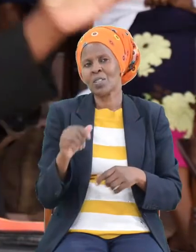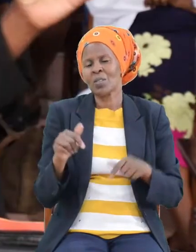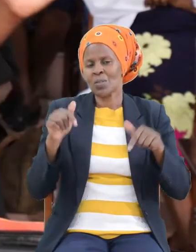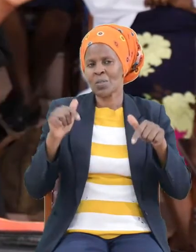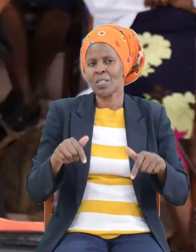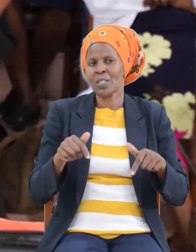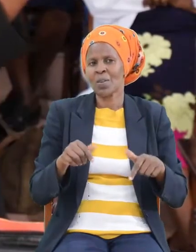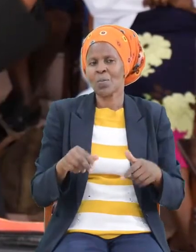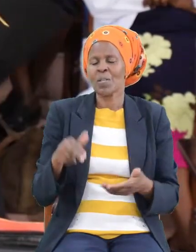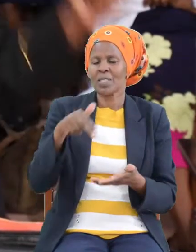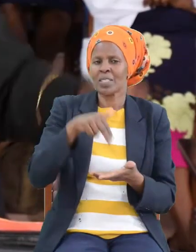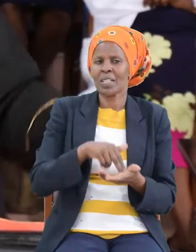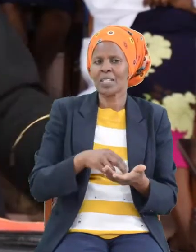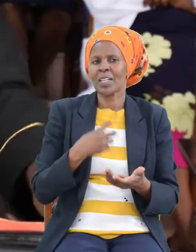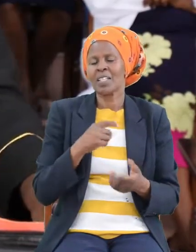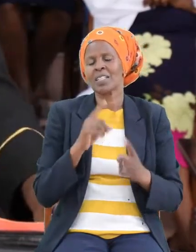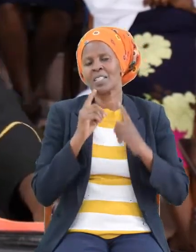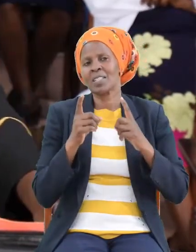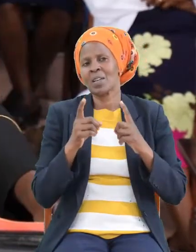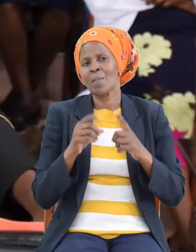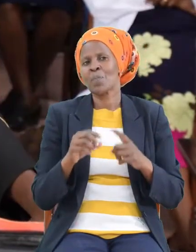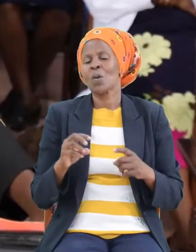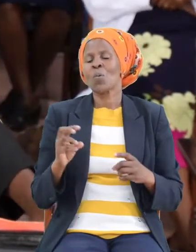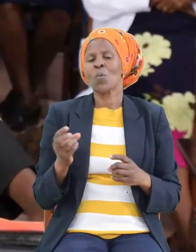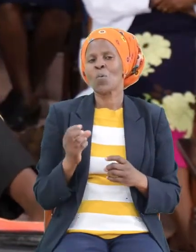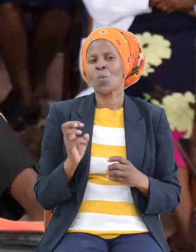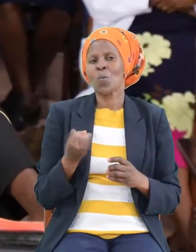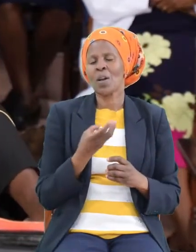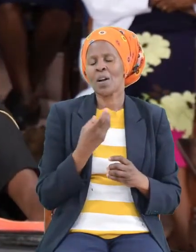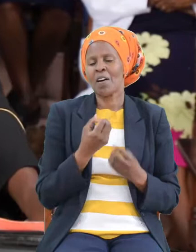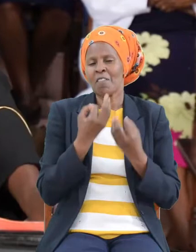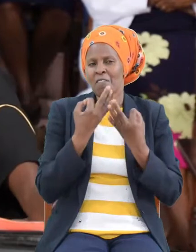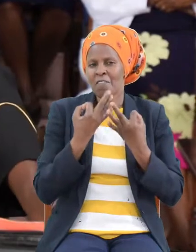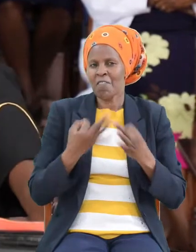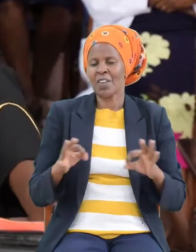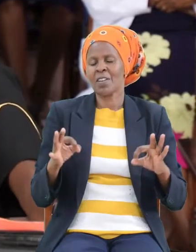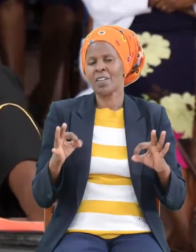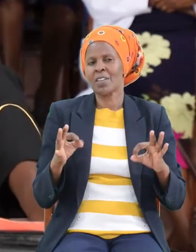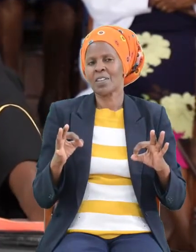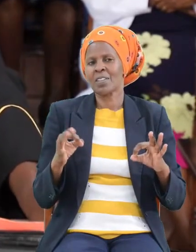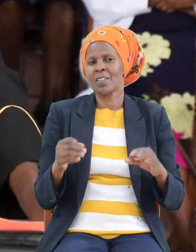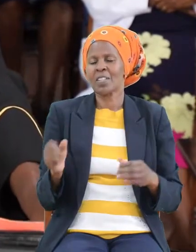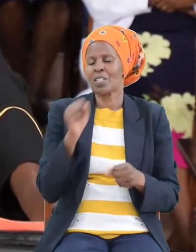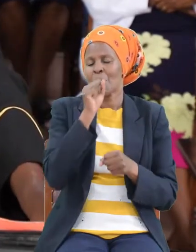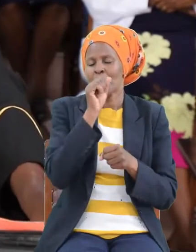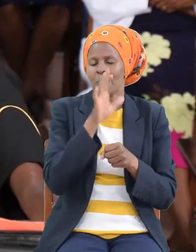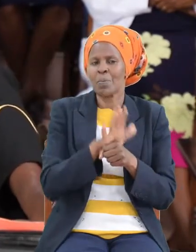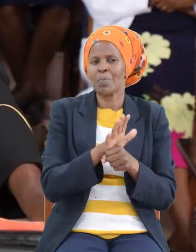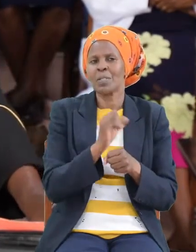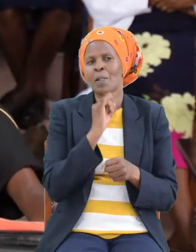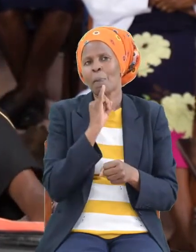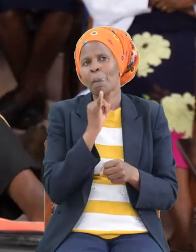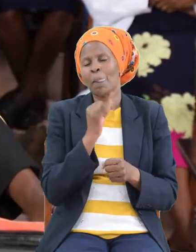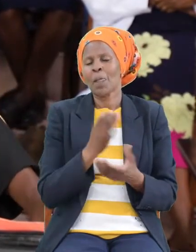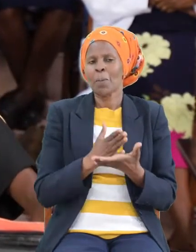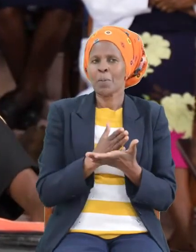ya leo tunaweza kusimama na kusema sisi tume okolewa. Na hii agano ni kati ya Mungu